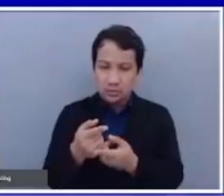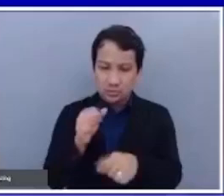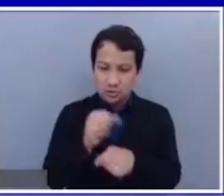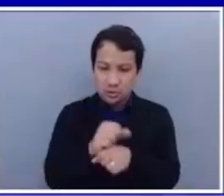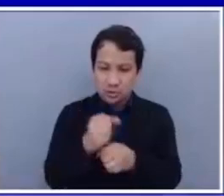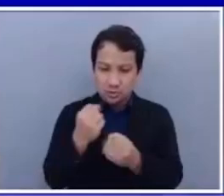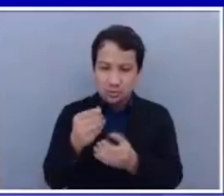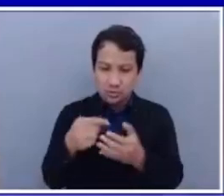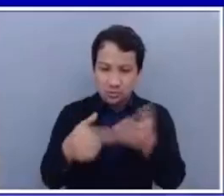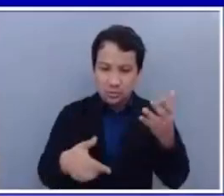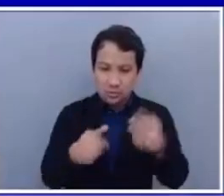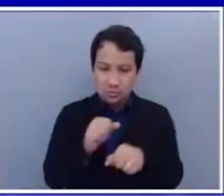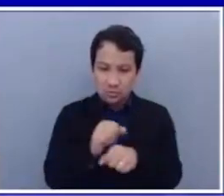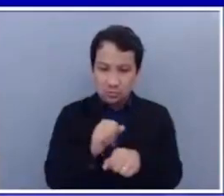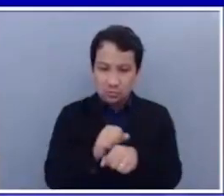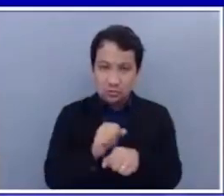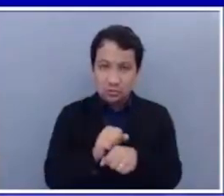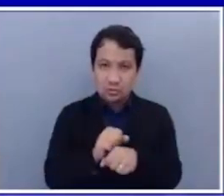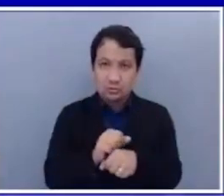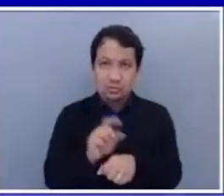worked because of them?